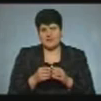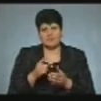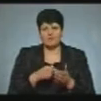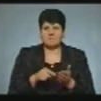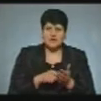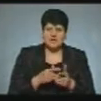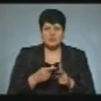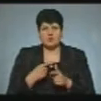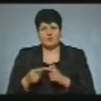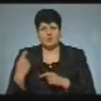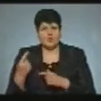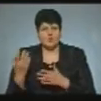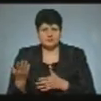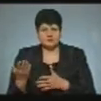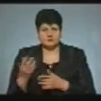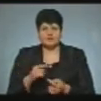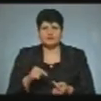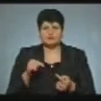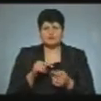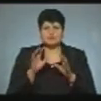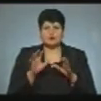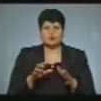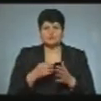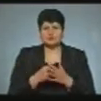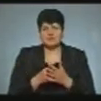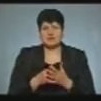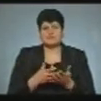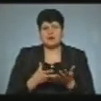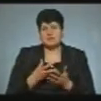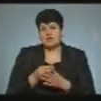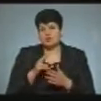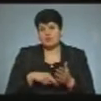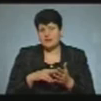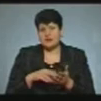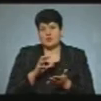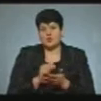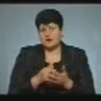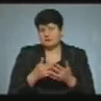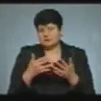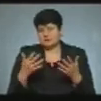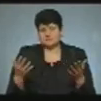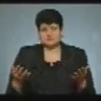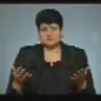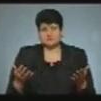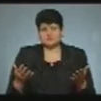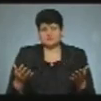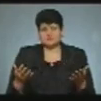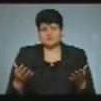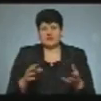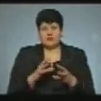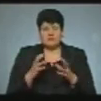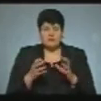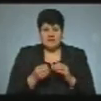що відповідно до законів бюджету вона сплачує всі податки, оренду і так далі. І, в